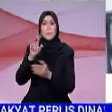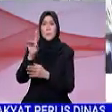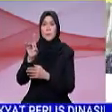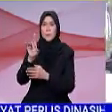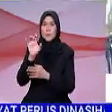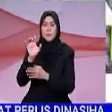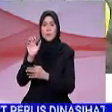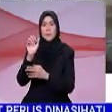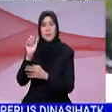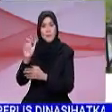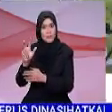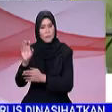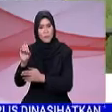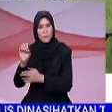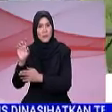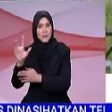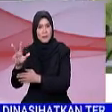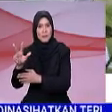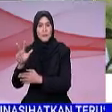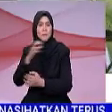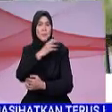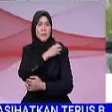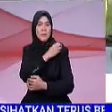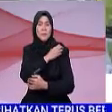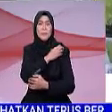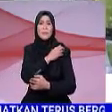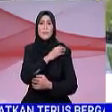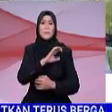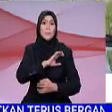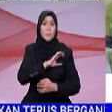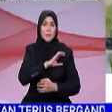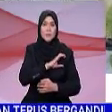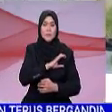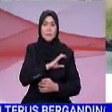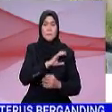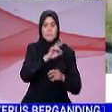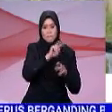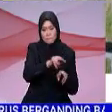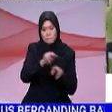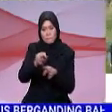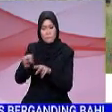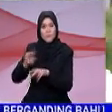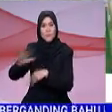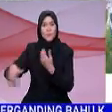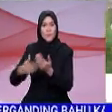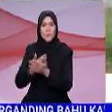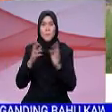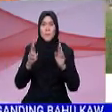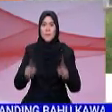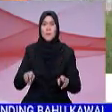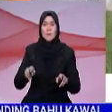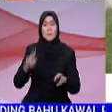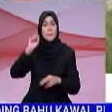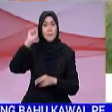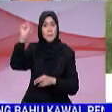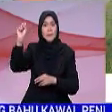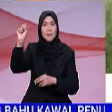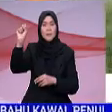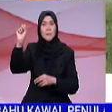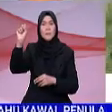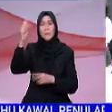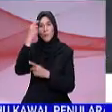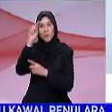2,103 pegawai dan juga anggota PDRM bagi tujuan untuk memastikan seluruh rakyat di negeri Sabah ini